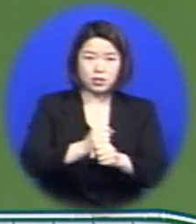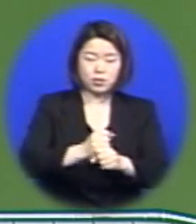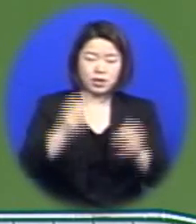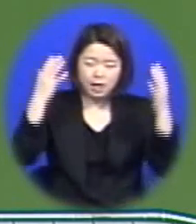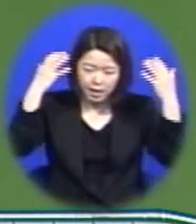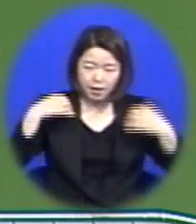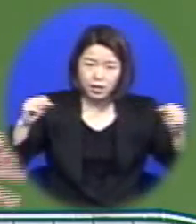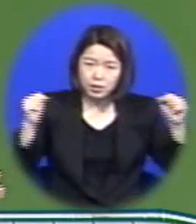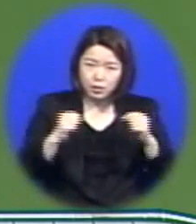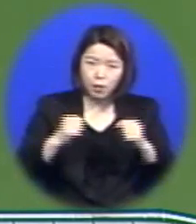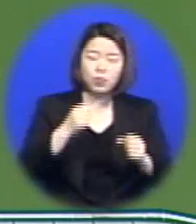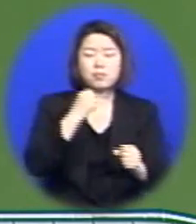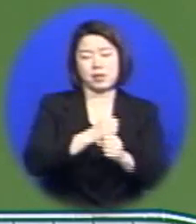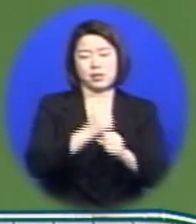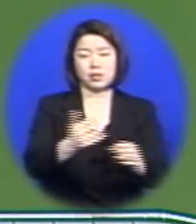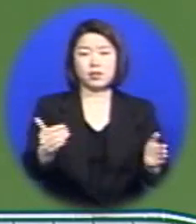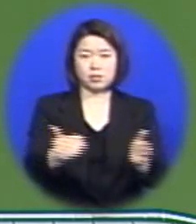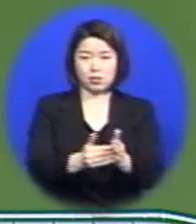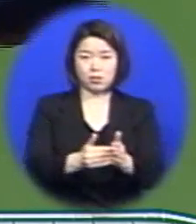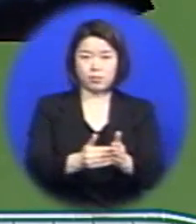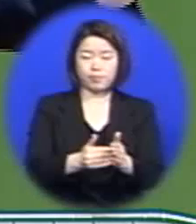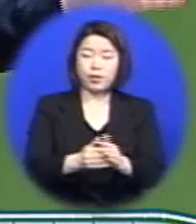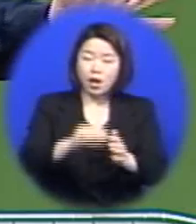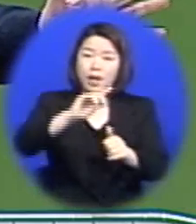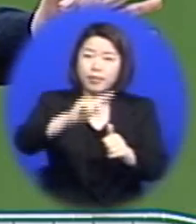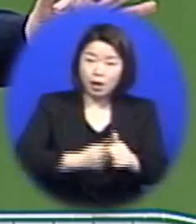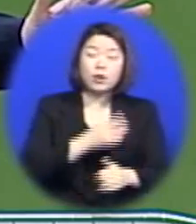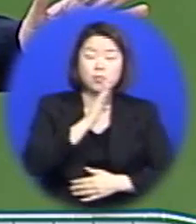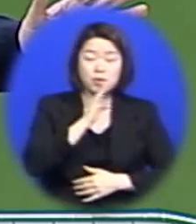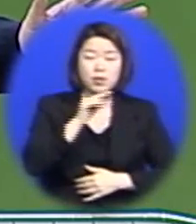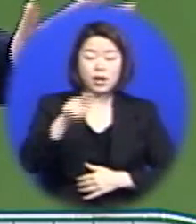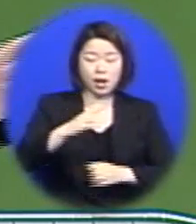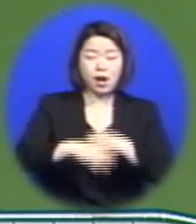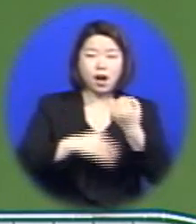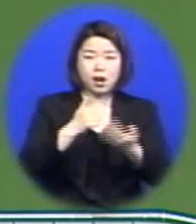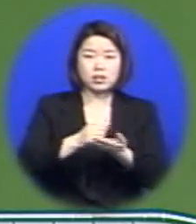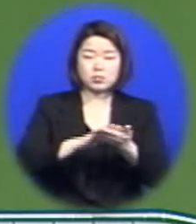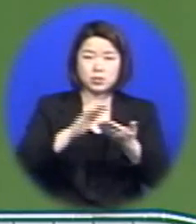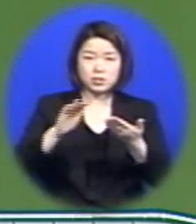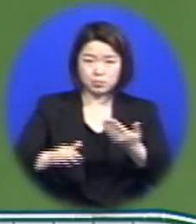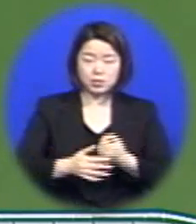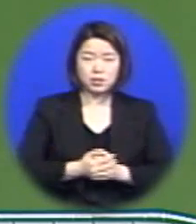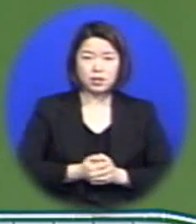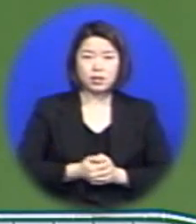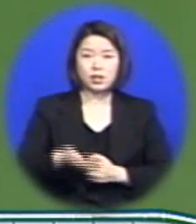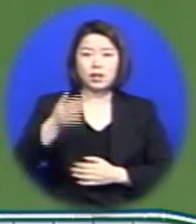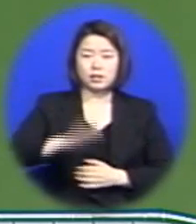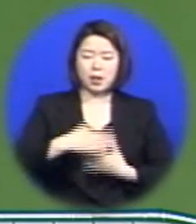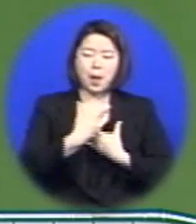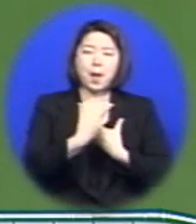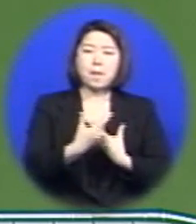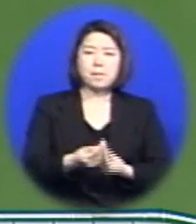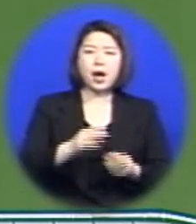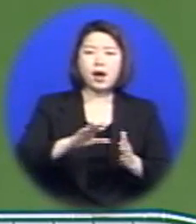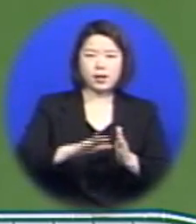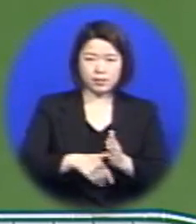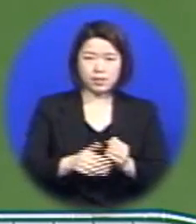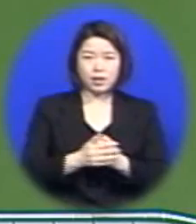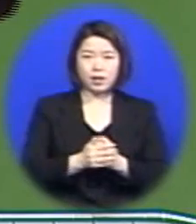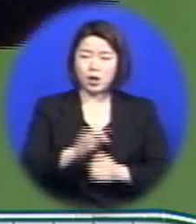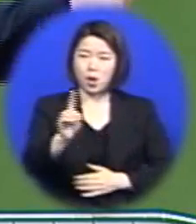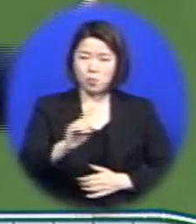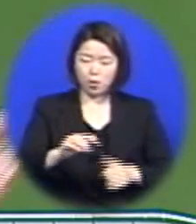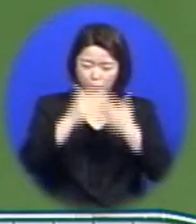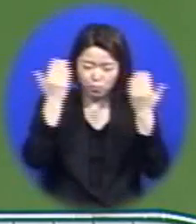만드셨습니다 당연하지요 하나님은 그런 하나님이세요 그런데 편안할 때 뭐